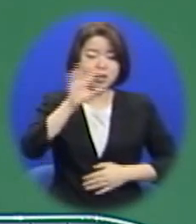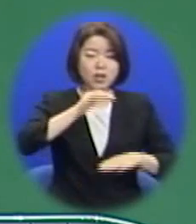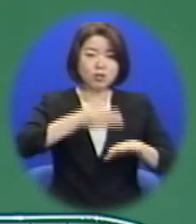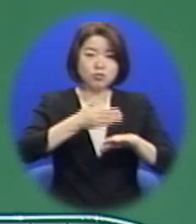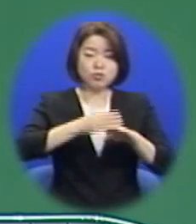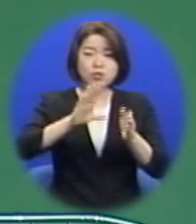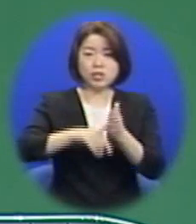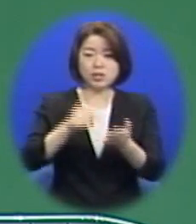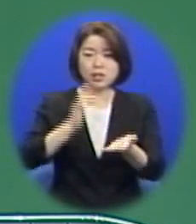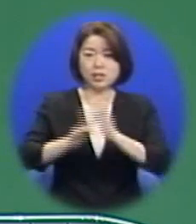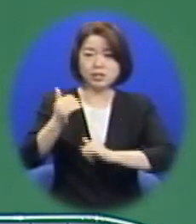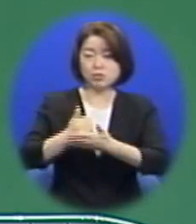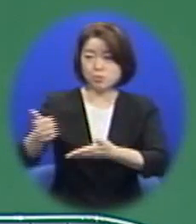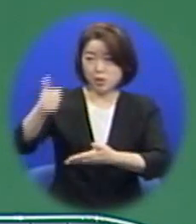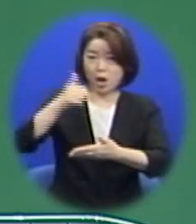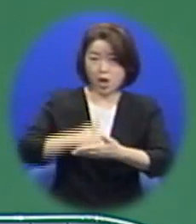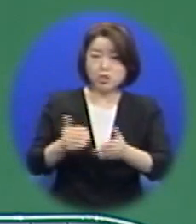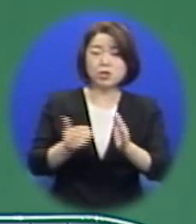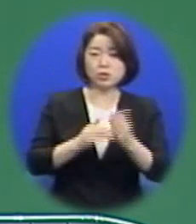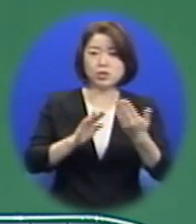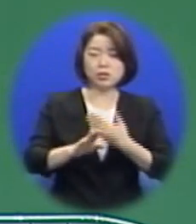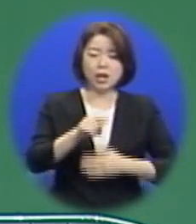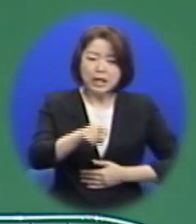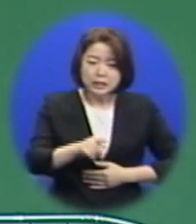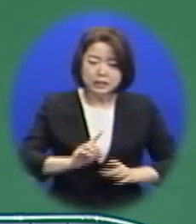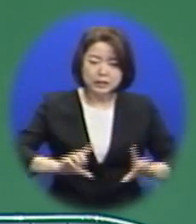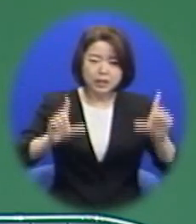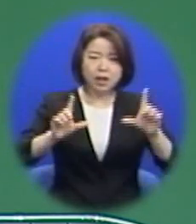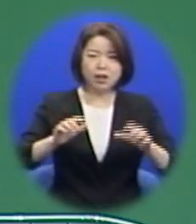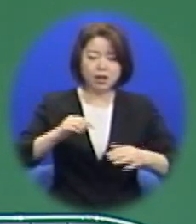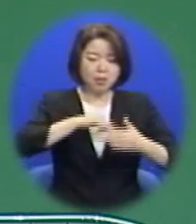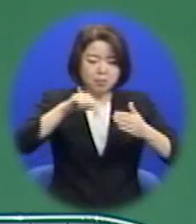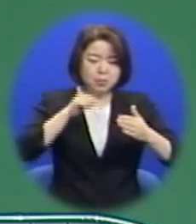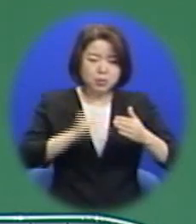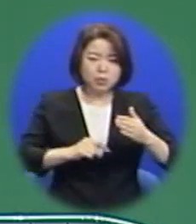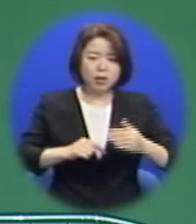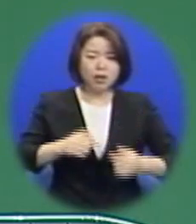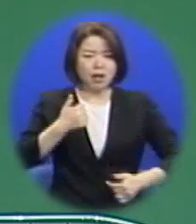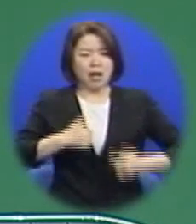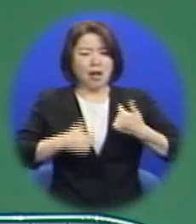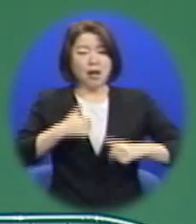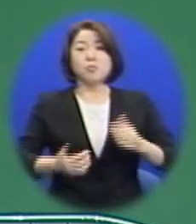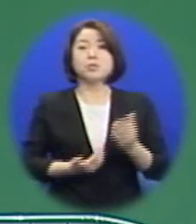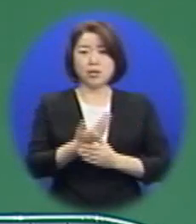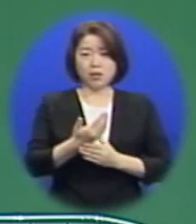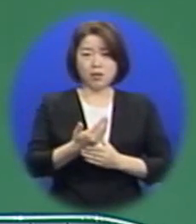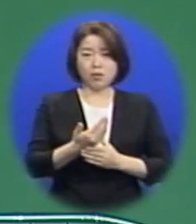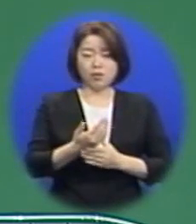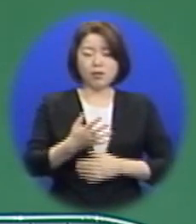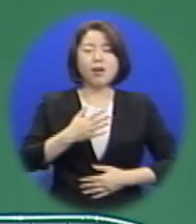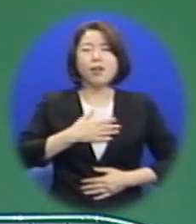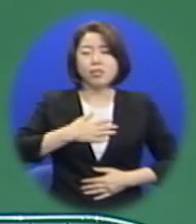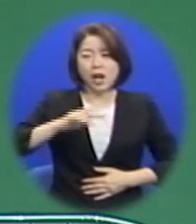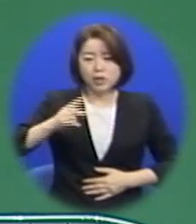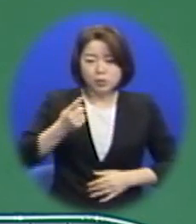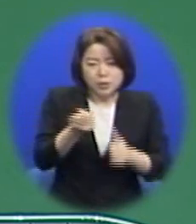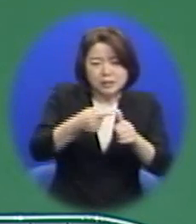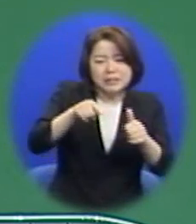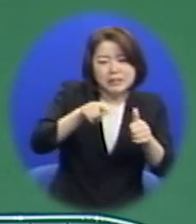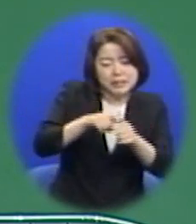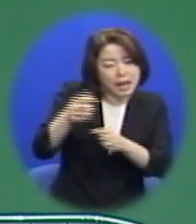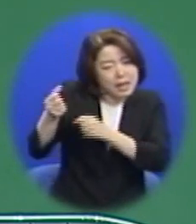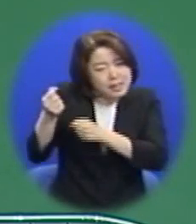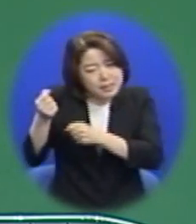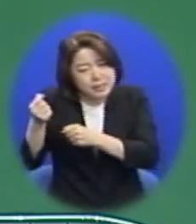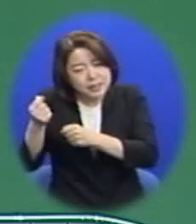자기 마음속에 너무나 놀라운 기쁨이 생겼다는 거예요. 나도 의지할 분이 있다. 그게